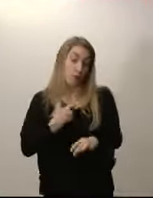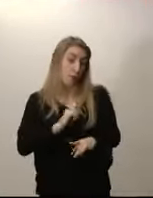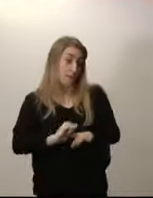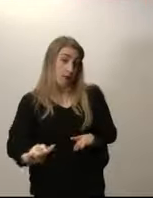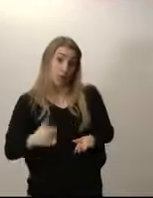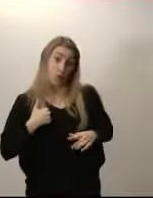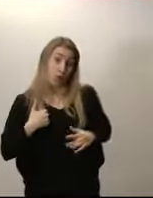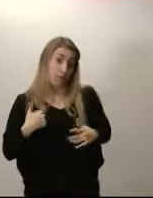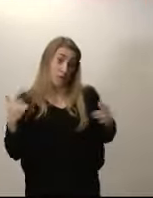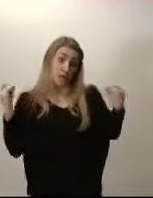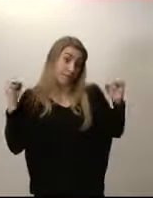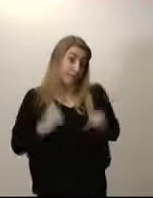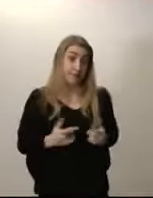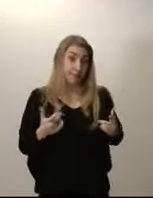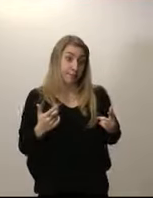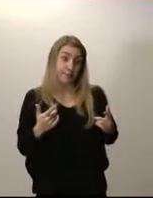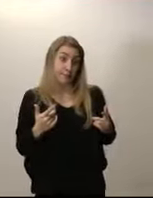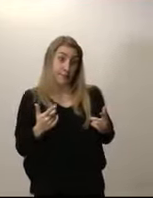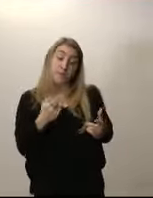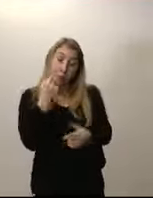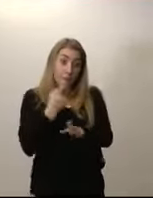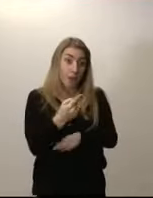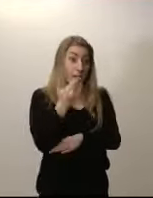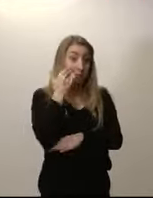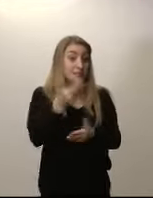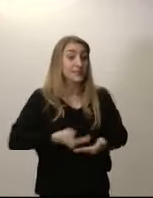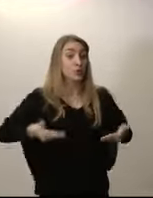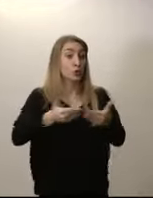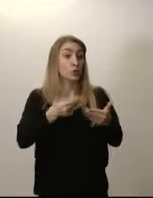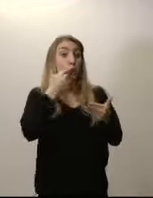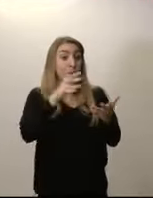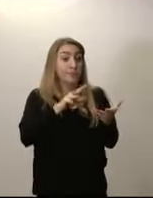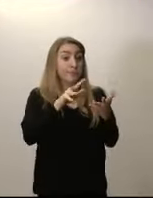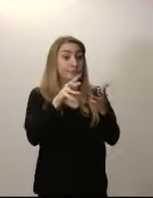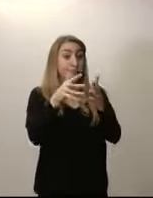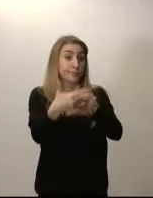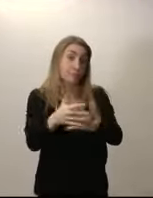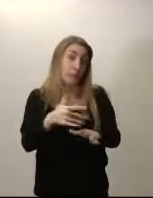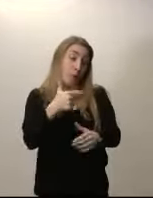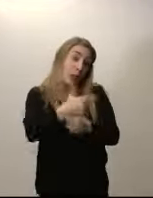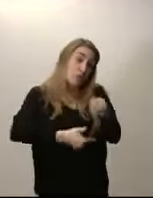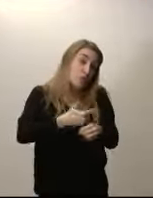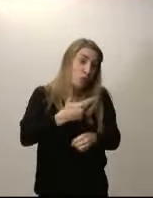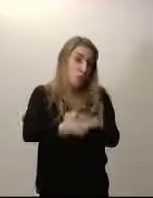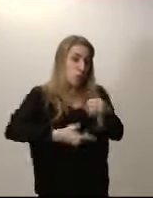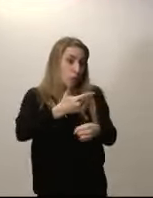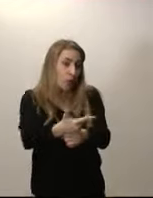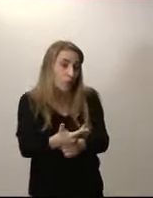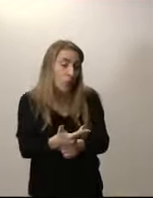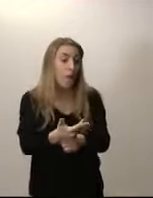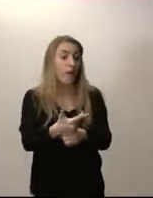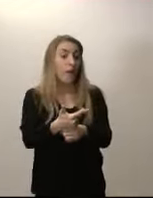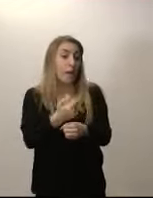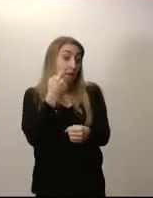on l'assume. Effectivement, on verra si on arrive à redresser la ville, et nous espérons la redresser dans les 2 à 3 ans pour rétablir en fait la